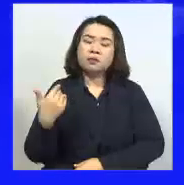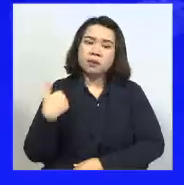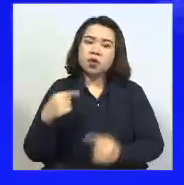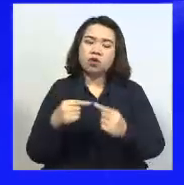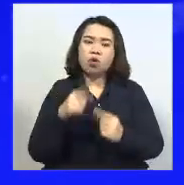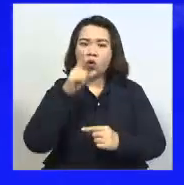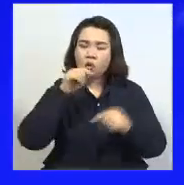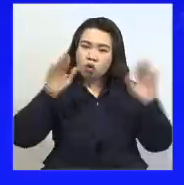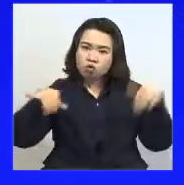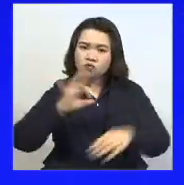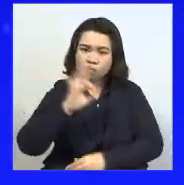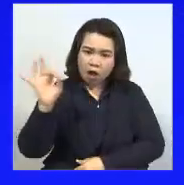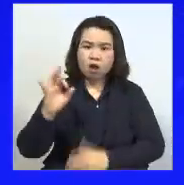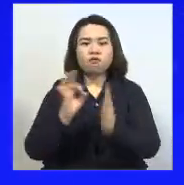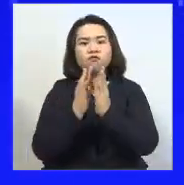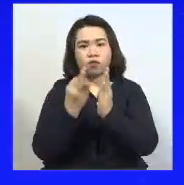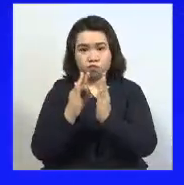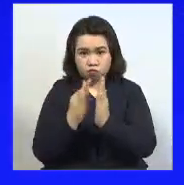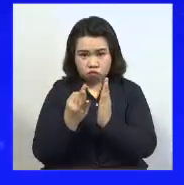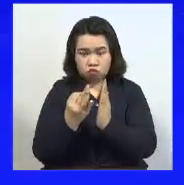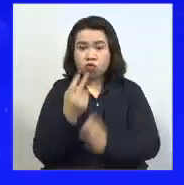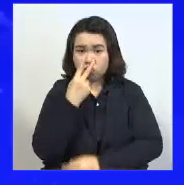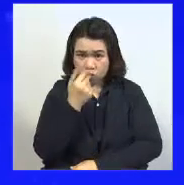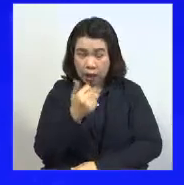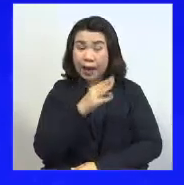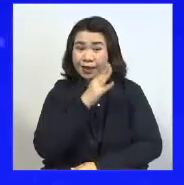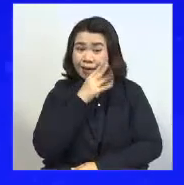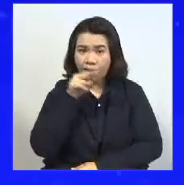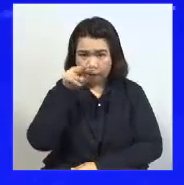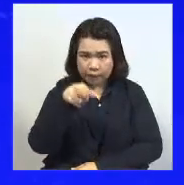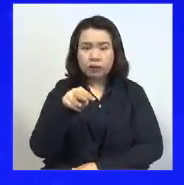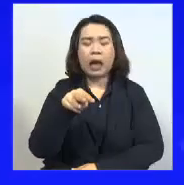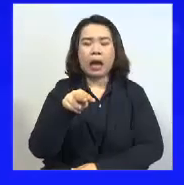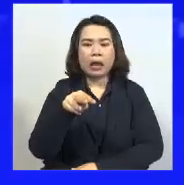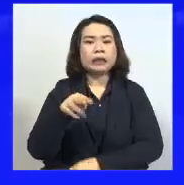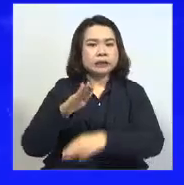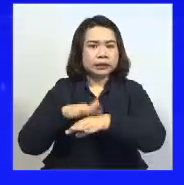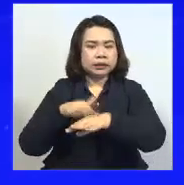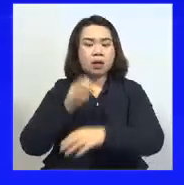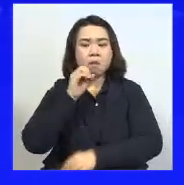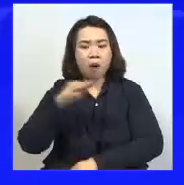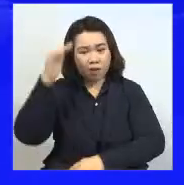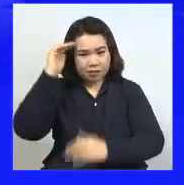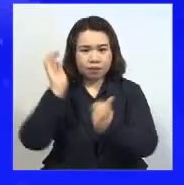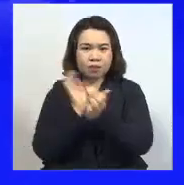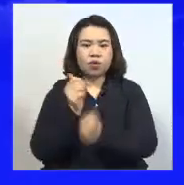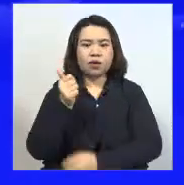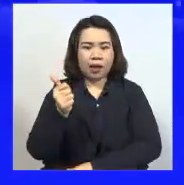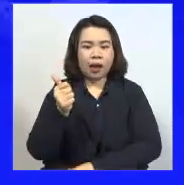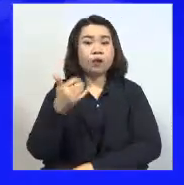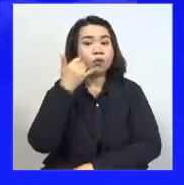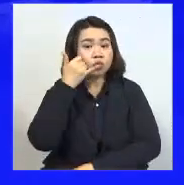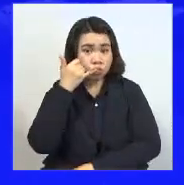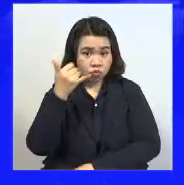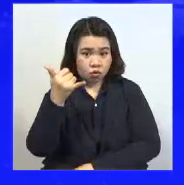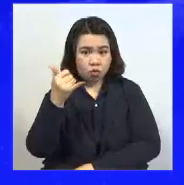ใน Twitter หรือว่า Facebook นะคะหรือว่าถ้าเกิดเจอเนี่ยก็สามารถแจ้งเบาะแสได้ที่กองบังคับการปราบปรามนะคะหรือว่าที่หม